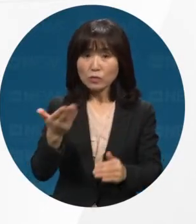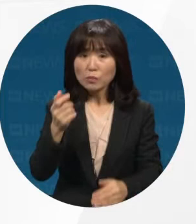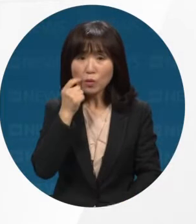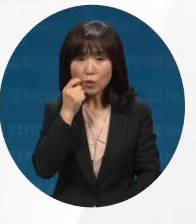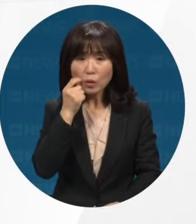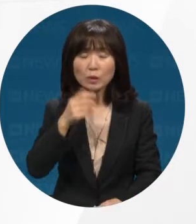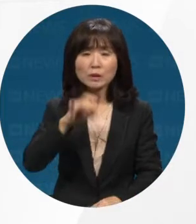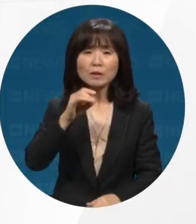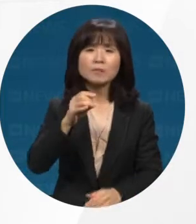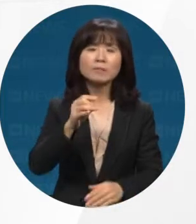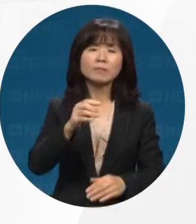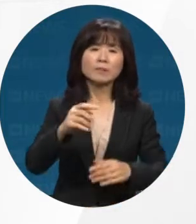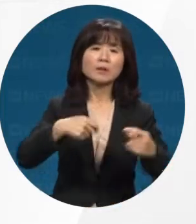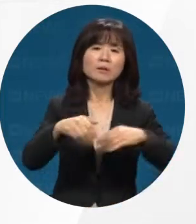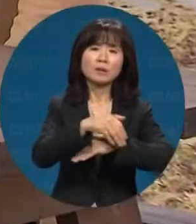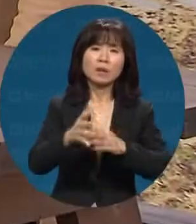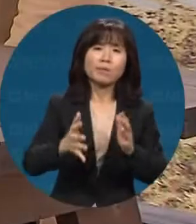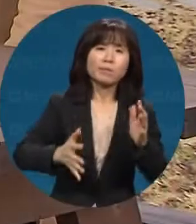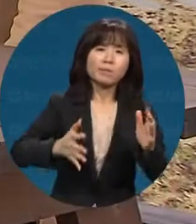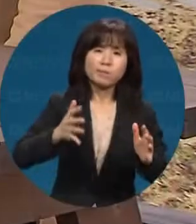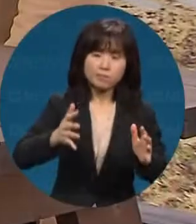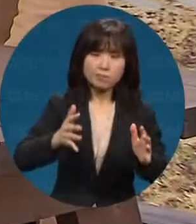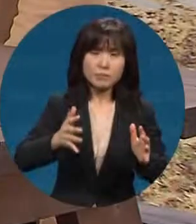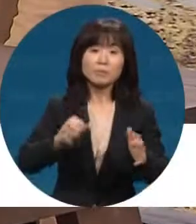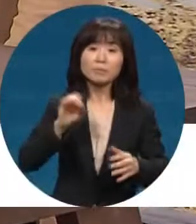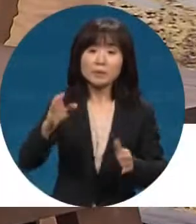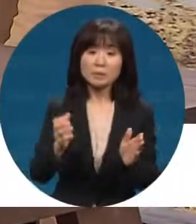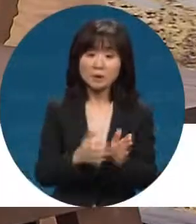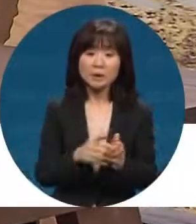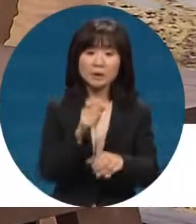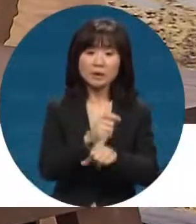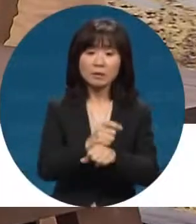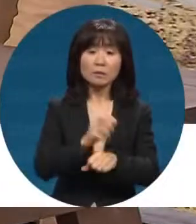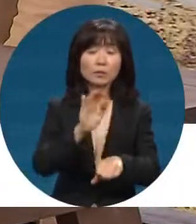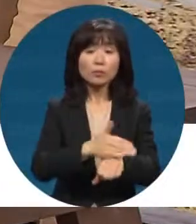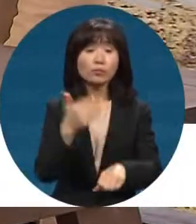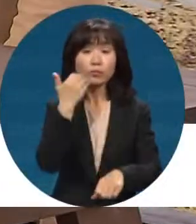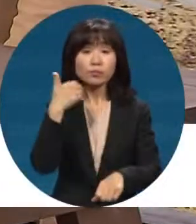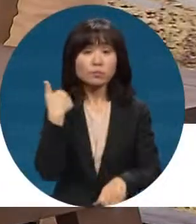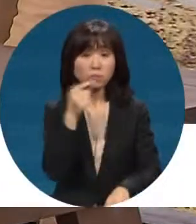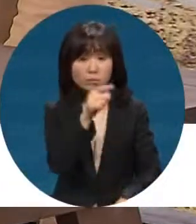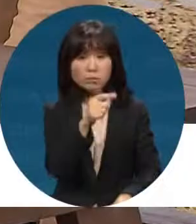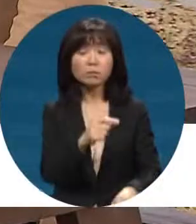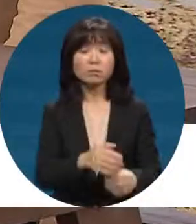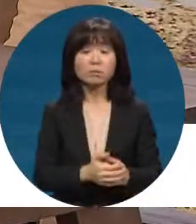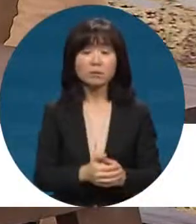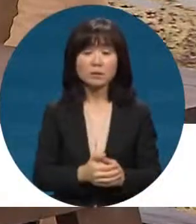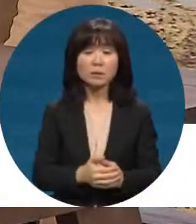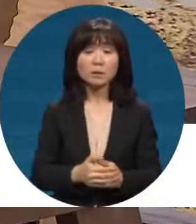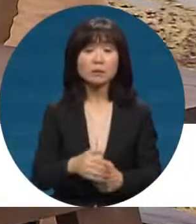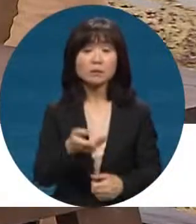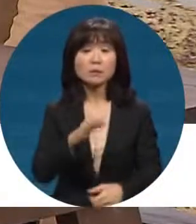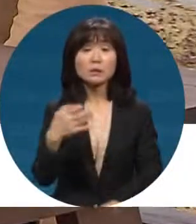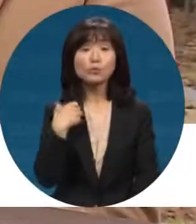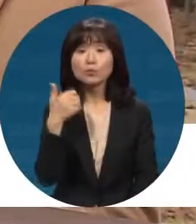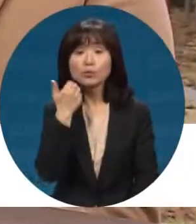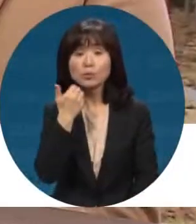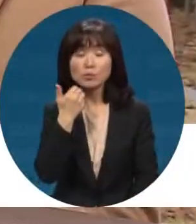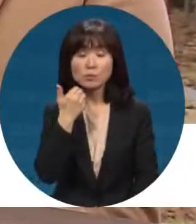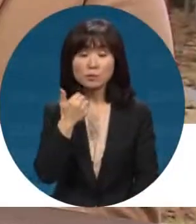보니 미흡했다고 밝혔습니다 어쨌든 행정상의 잘못은 본인들이 하신 거잖아요 그러면 책임은 누가지는